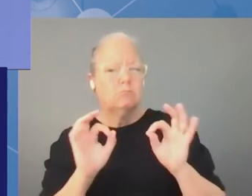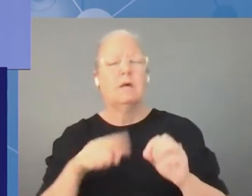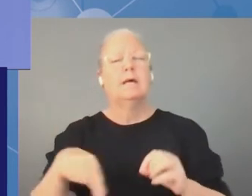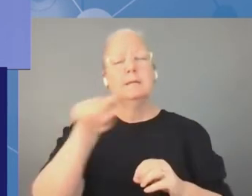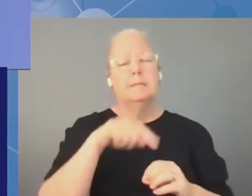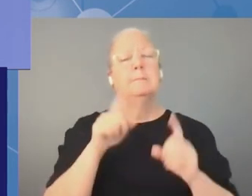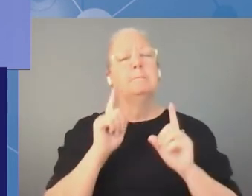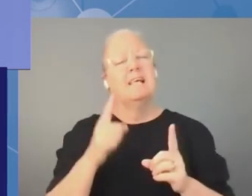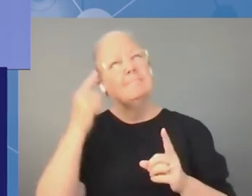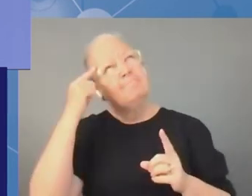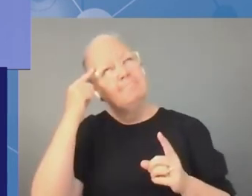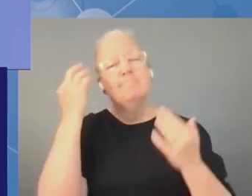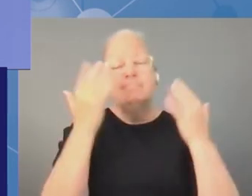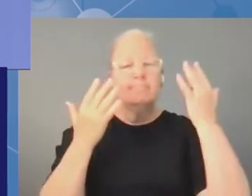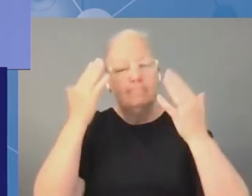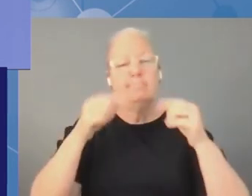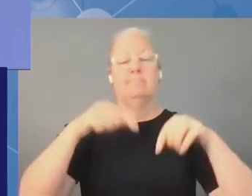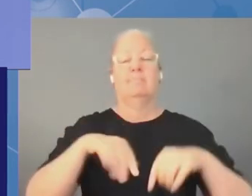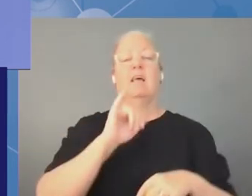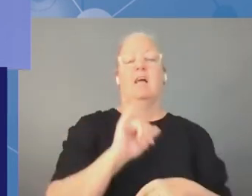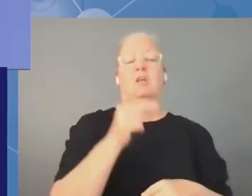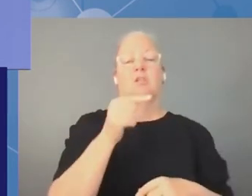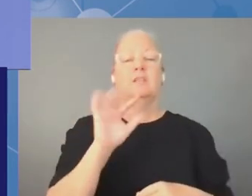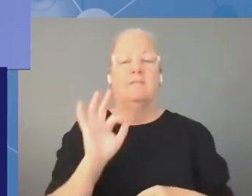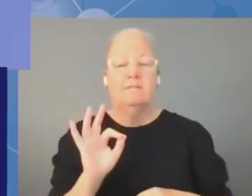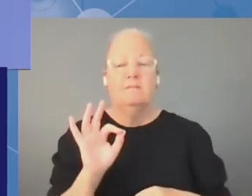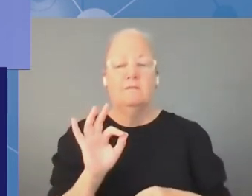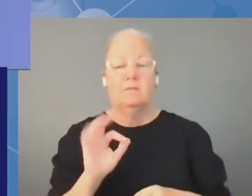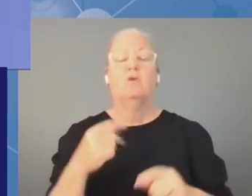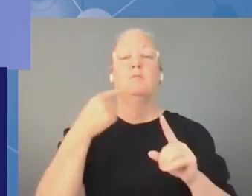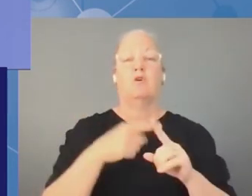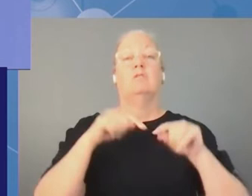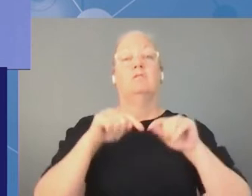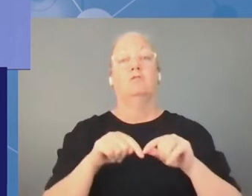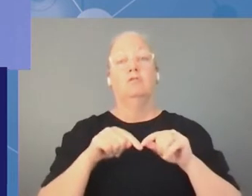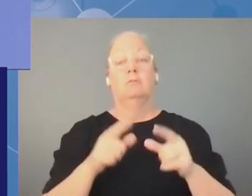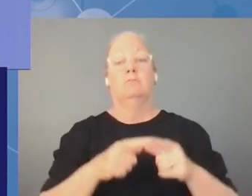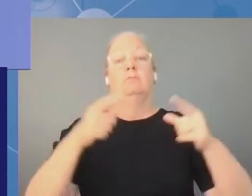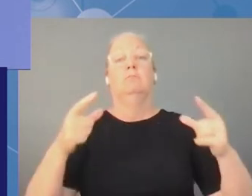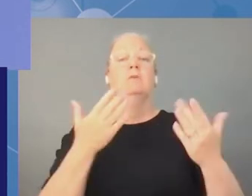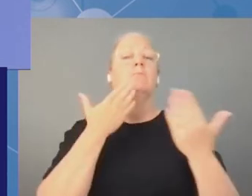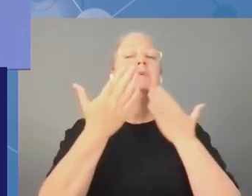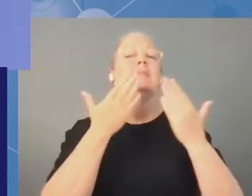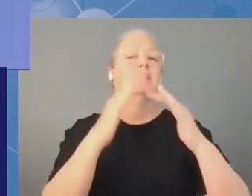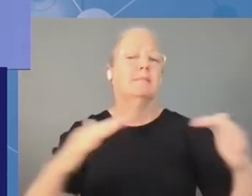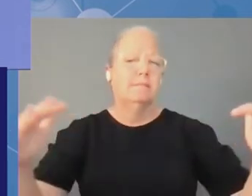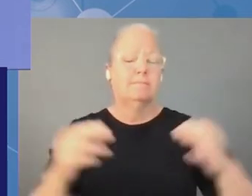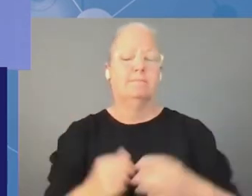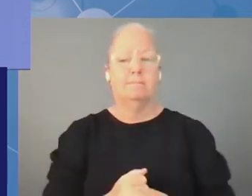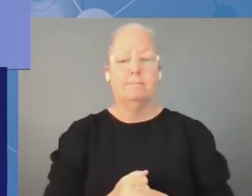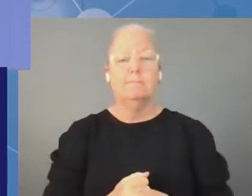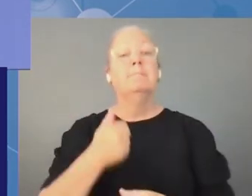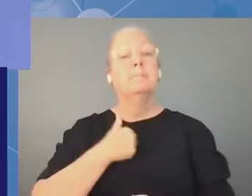الاختراق والتسلل، وكيف نجعل هذه المحتويات موثوقة التي تنشر في الإنترنت؟ شكرا، هذا